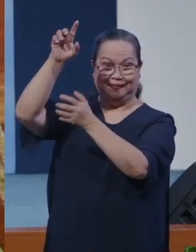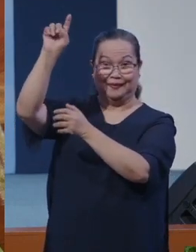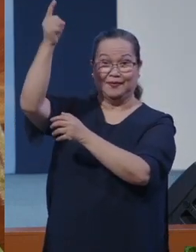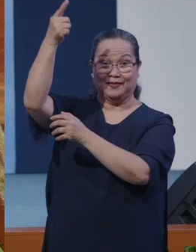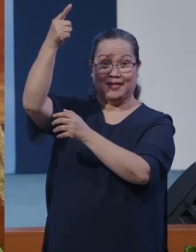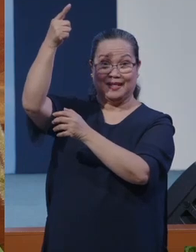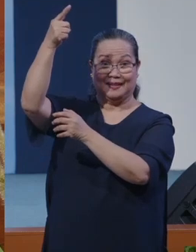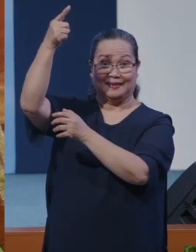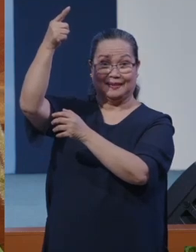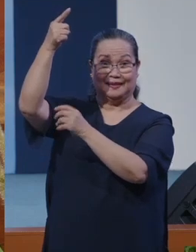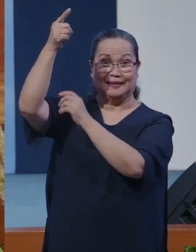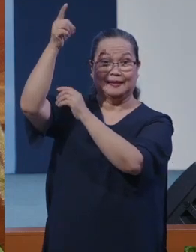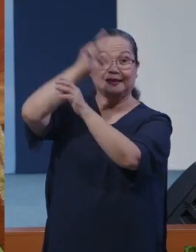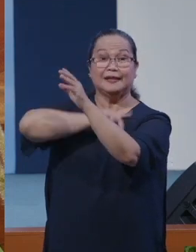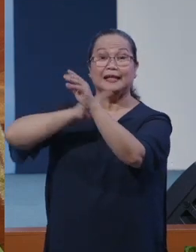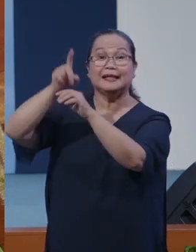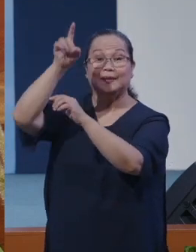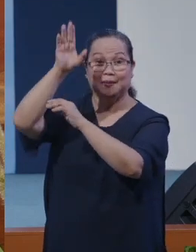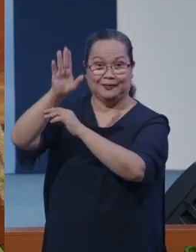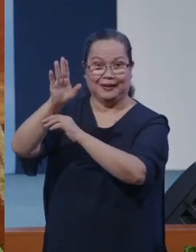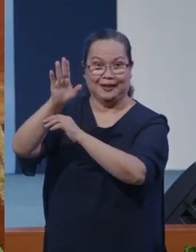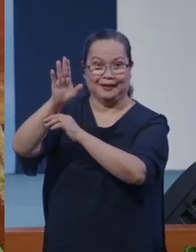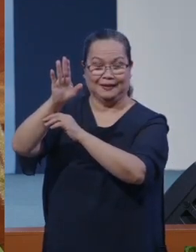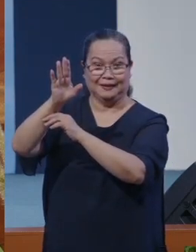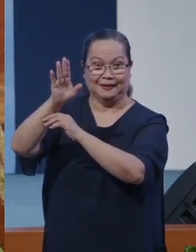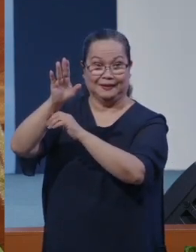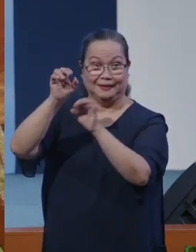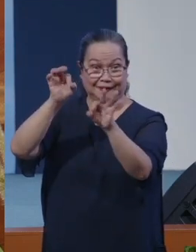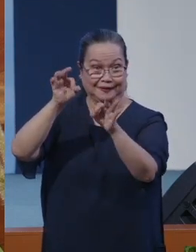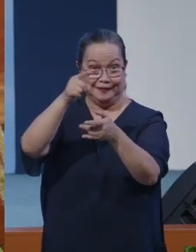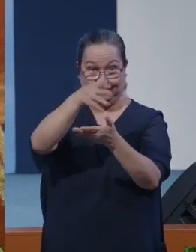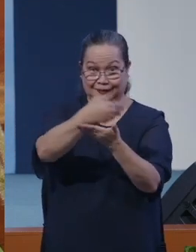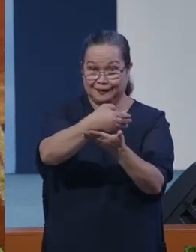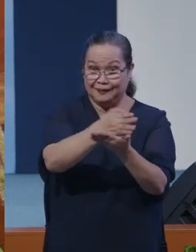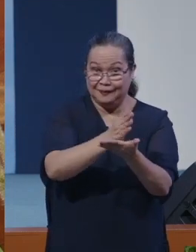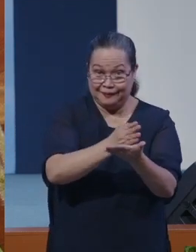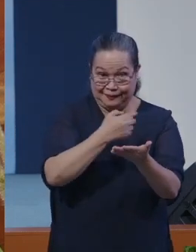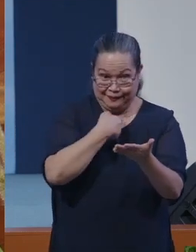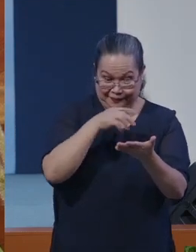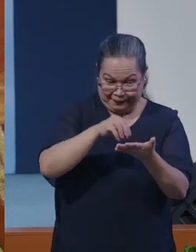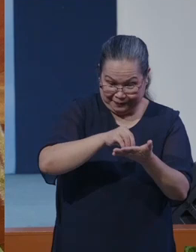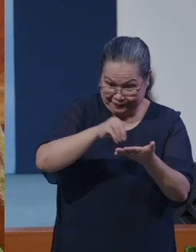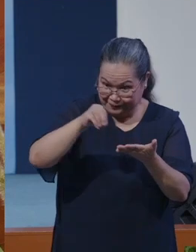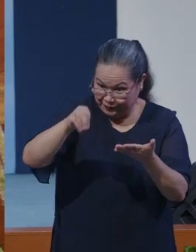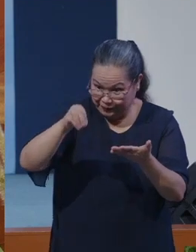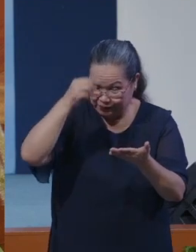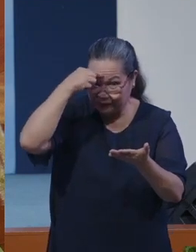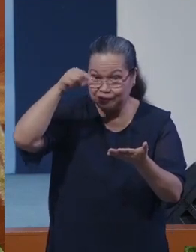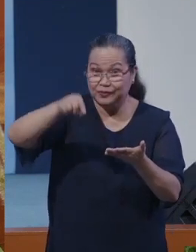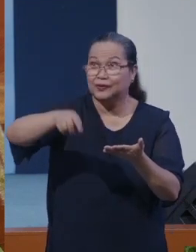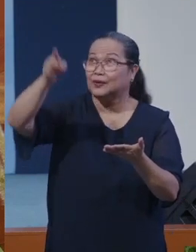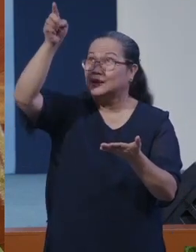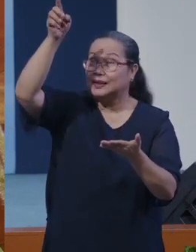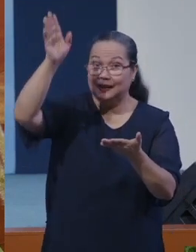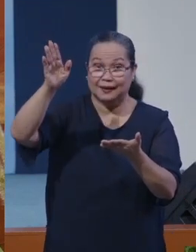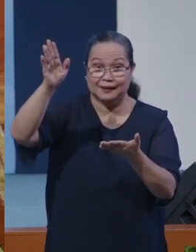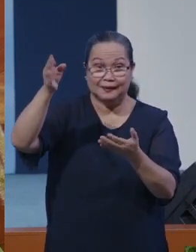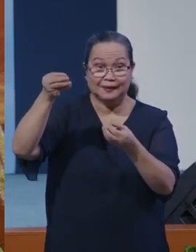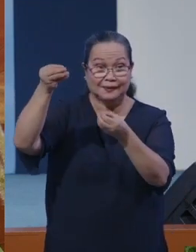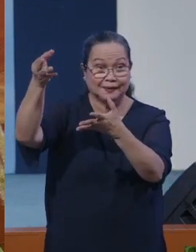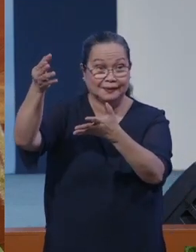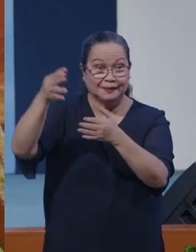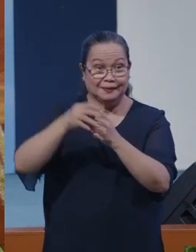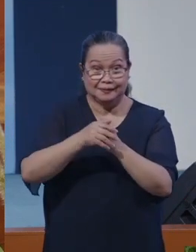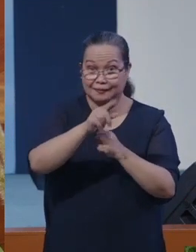first the kingdom of God. Right? So pag nagbabudget ba kayo una sa lahat para sa ibibigay nyo sa